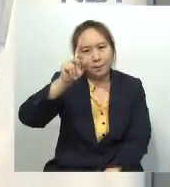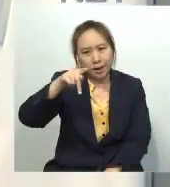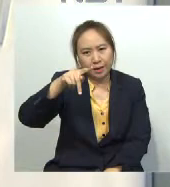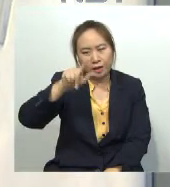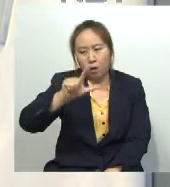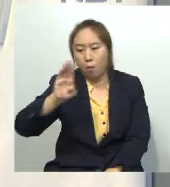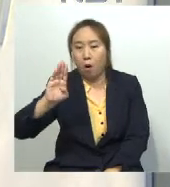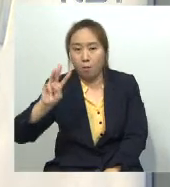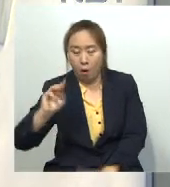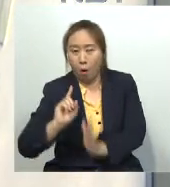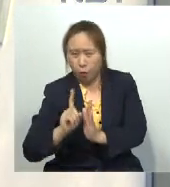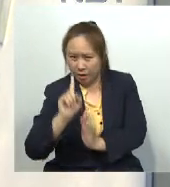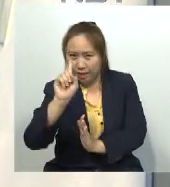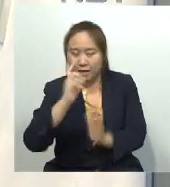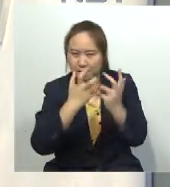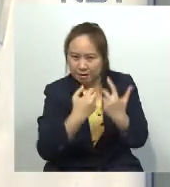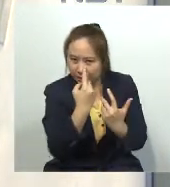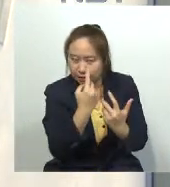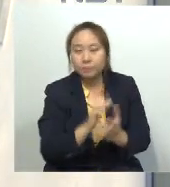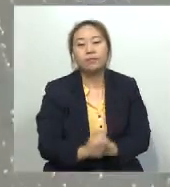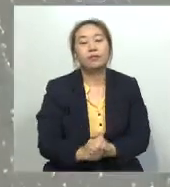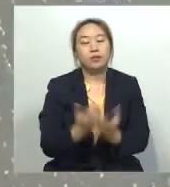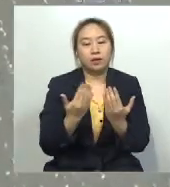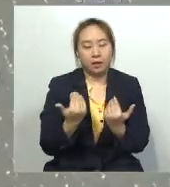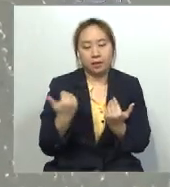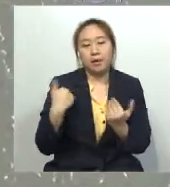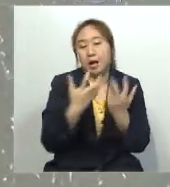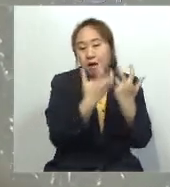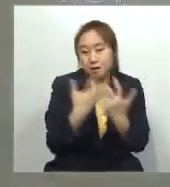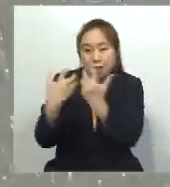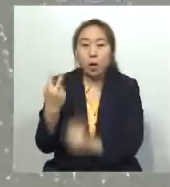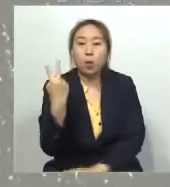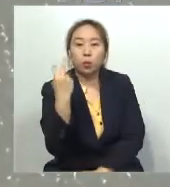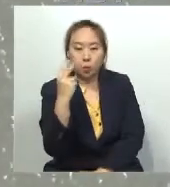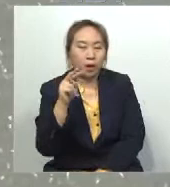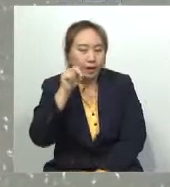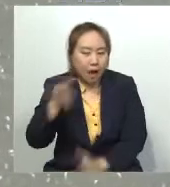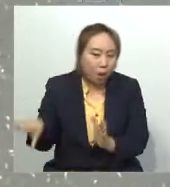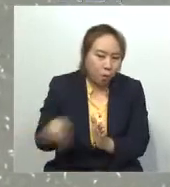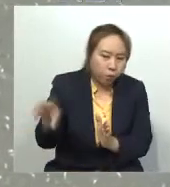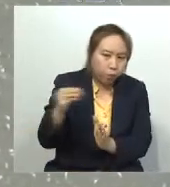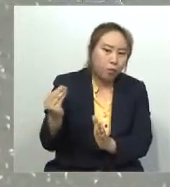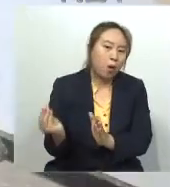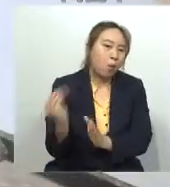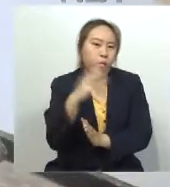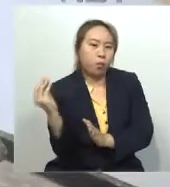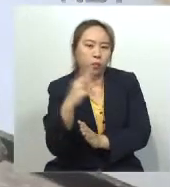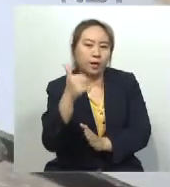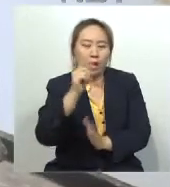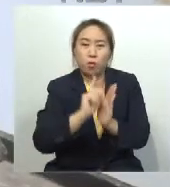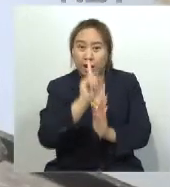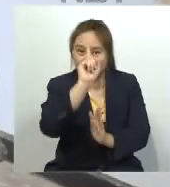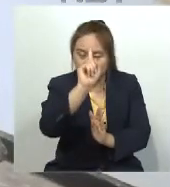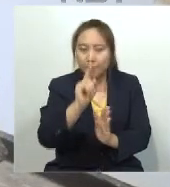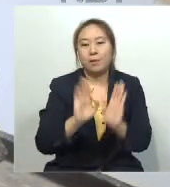3,000 ลูกบาทเมตรต่อวินาทีต่อเครื่องนะครับแล้วก็รวมทั้ง2เครื่องนะครับก็จะสูบได้ประมาณ 6,000 ลูกบาทเมตรต่อวิน